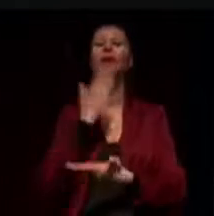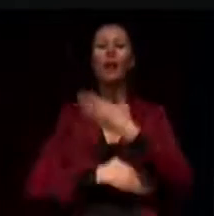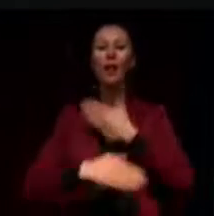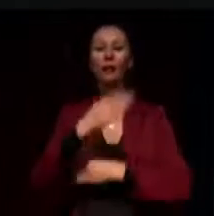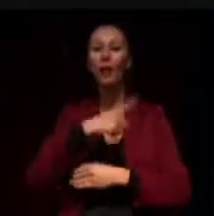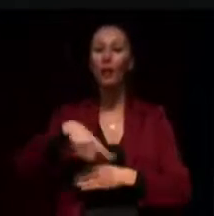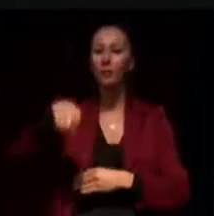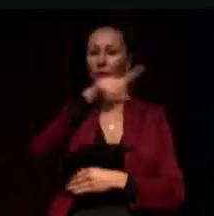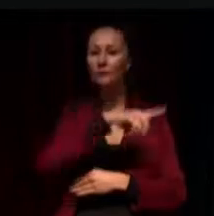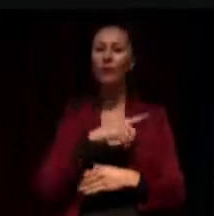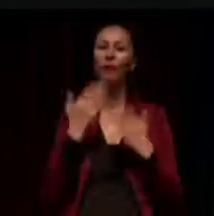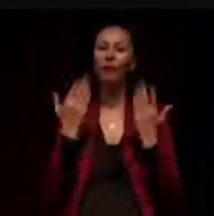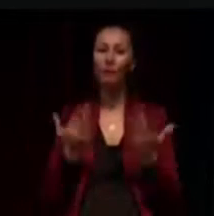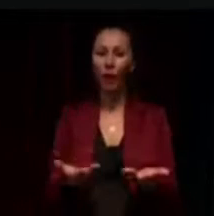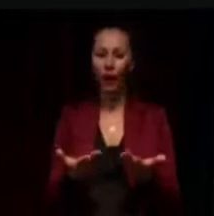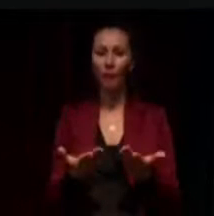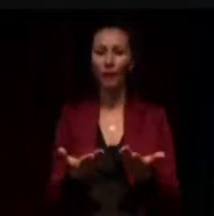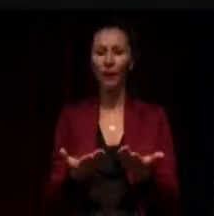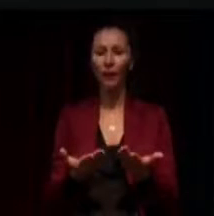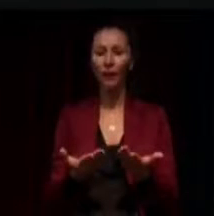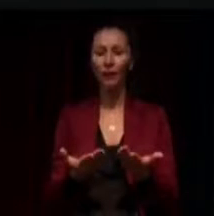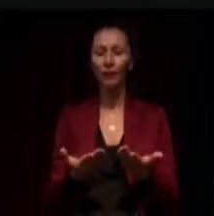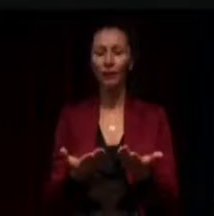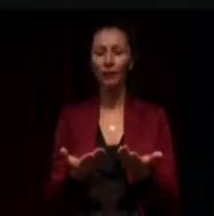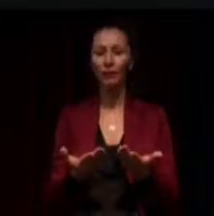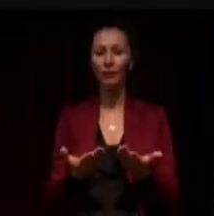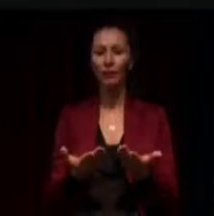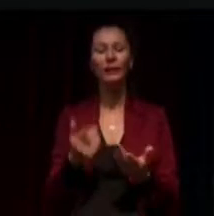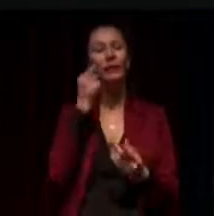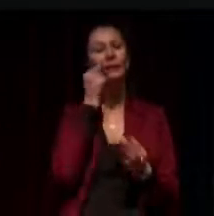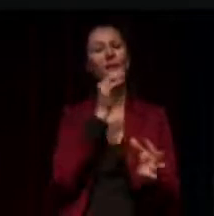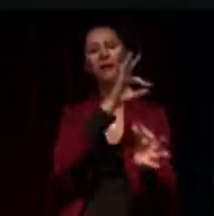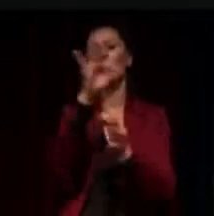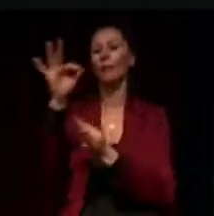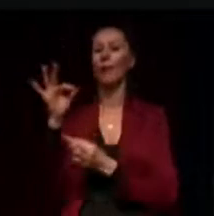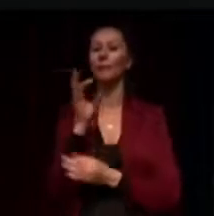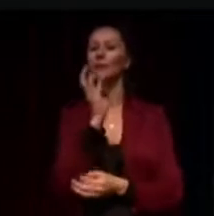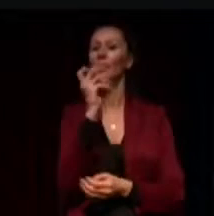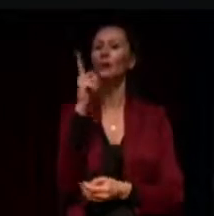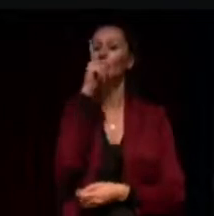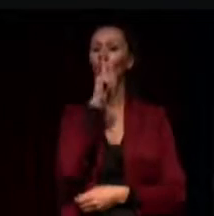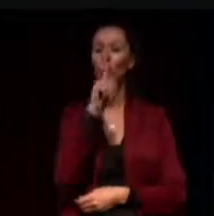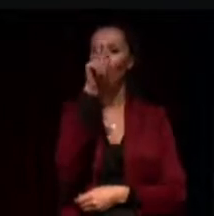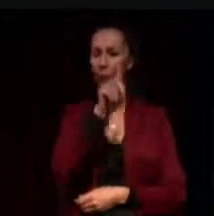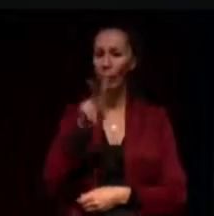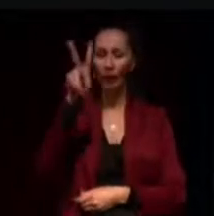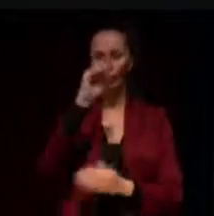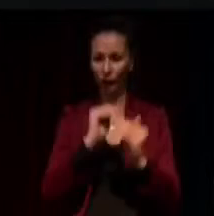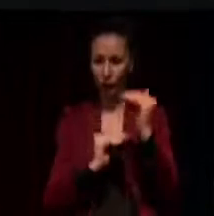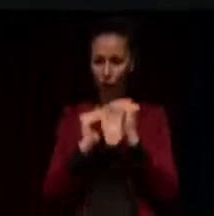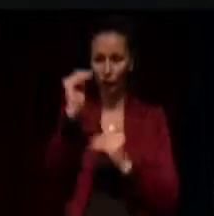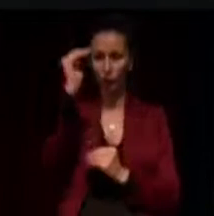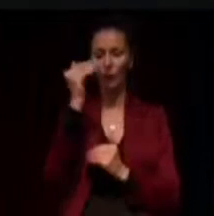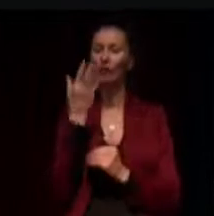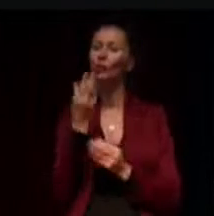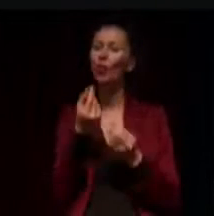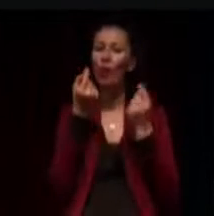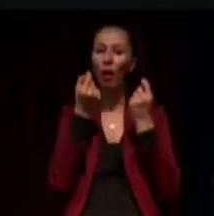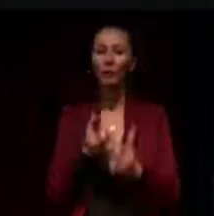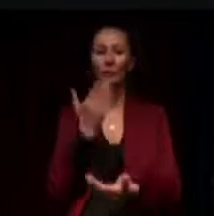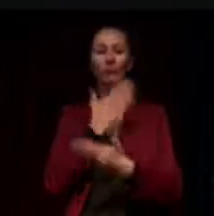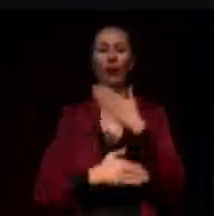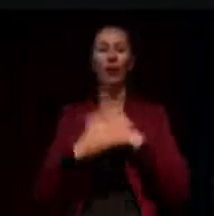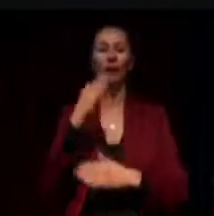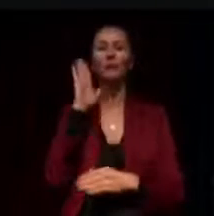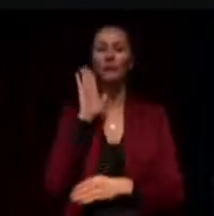Yaralılarımızda tabii ahirete irtihal eden insanlarımızın sayısı 117'ye yükseldi. Çok az da